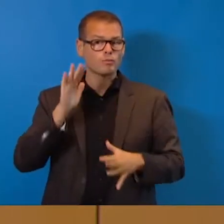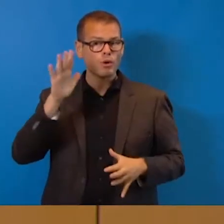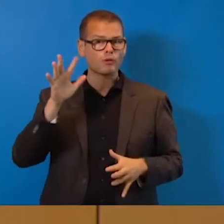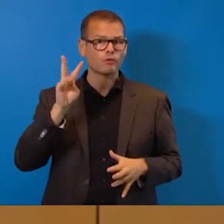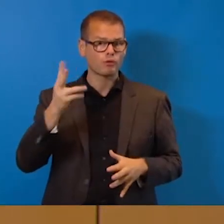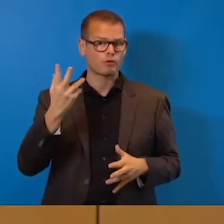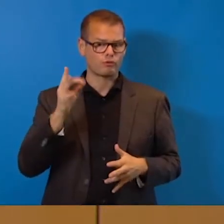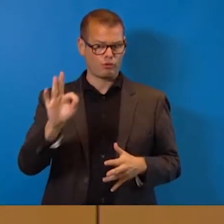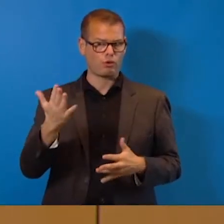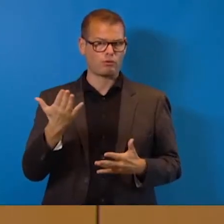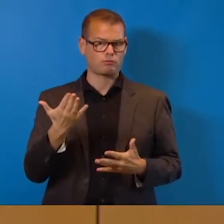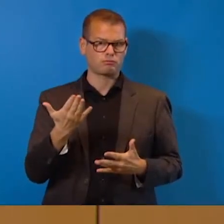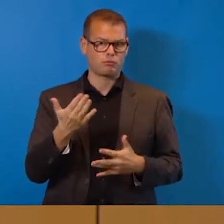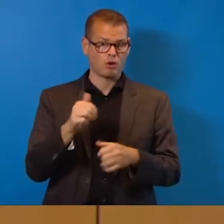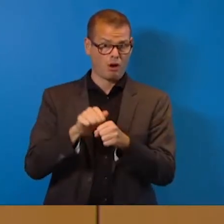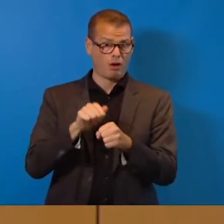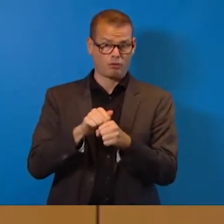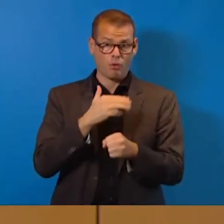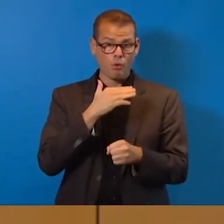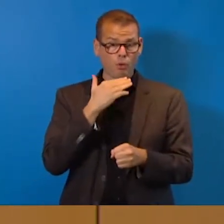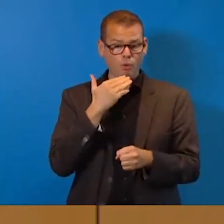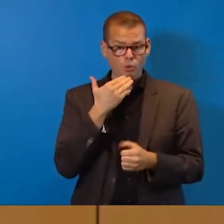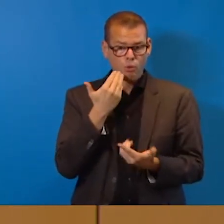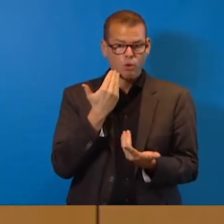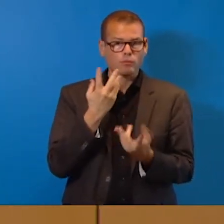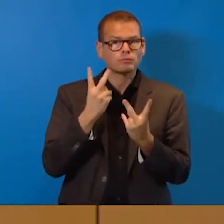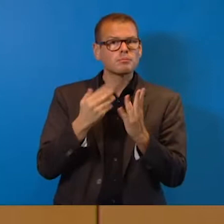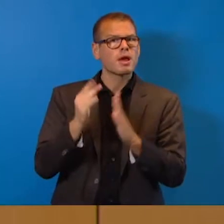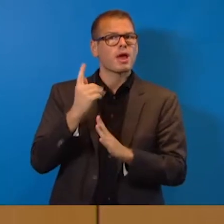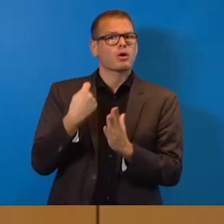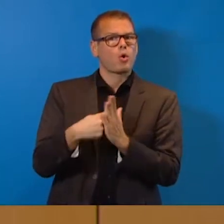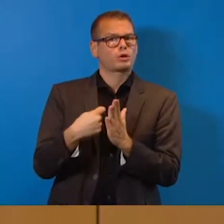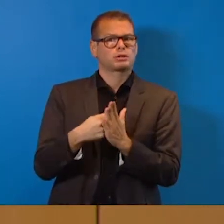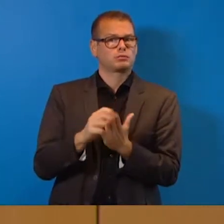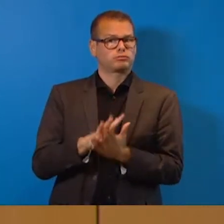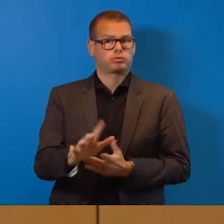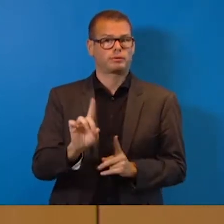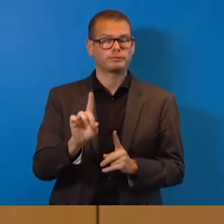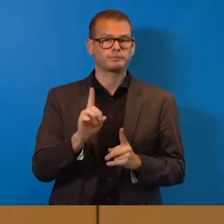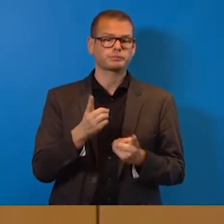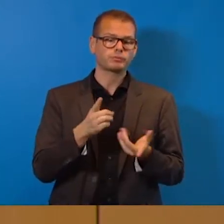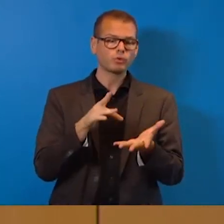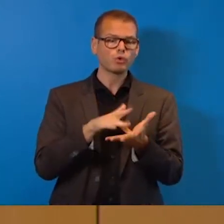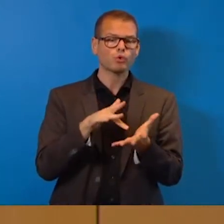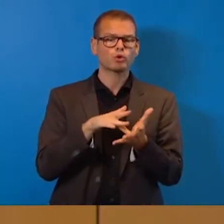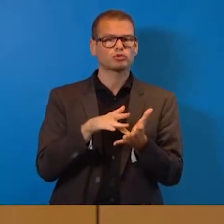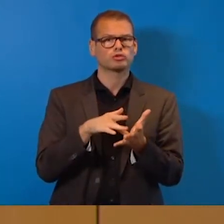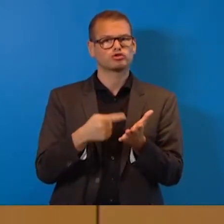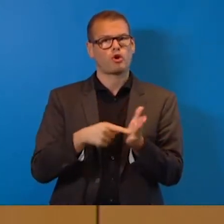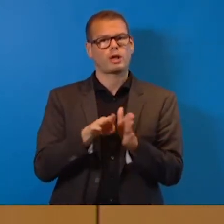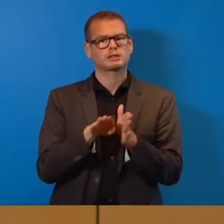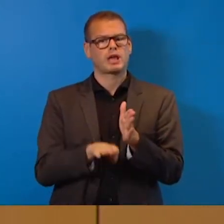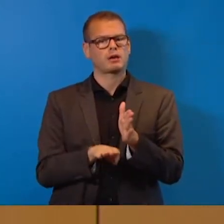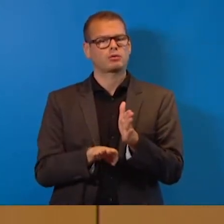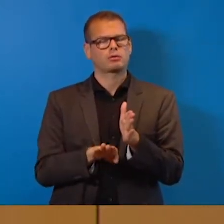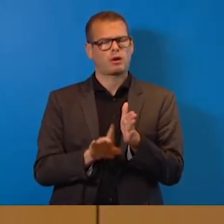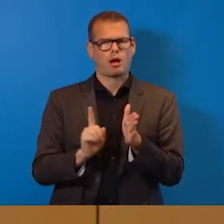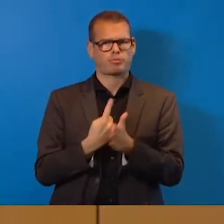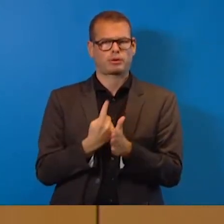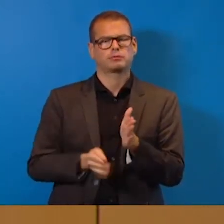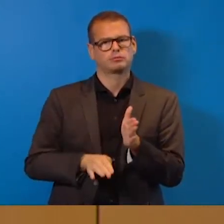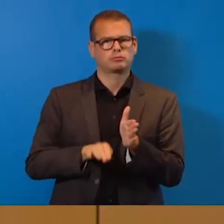den Wohnproblemen, die wir haben, können wir ohne Mehrkosten sofort was machen. Grundsteuersenkung lassen, die